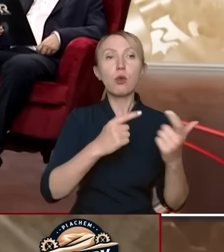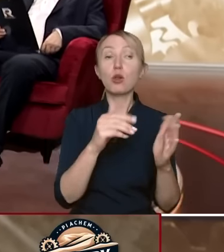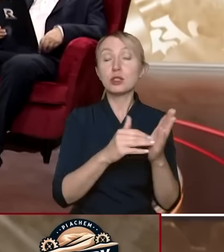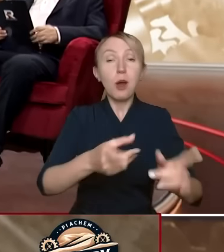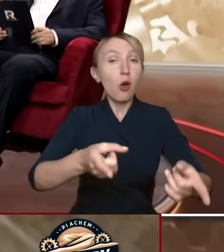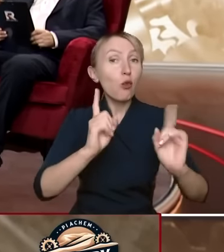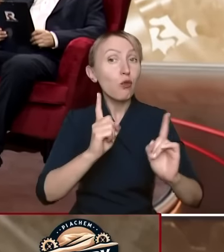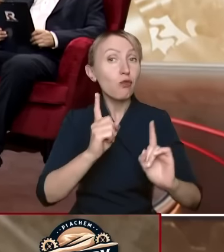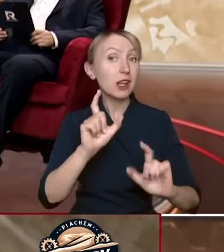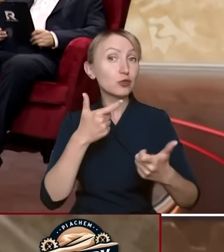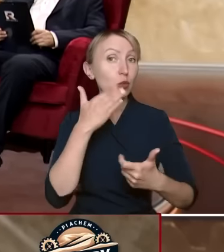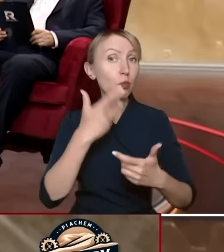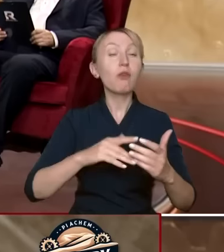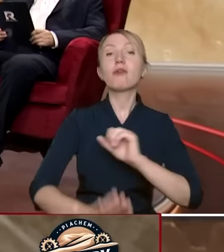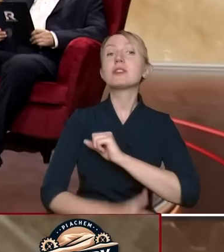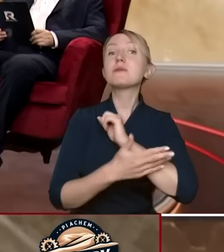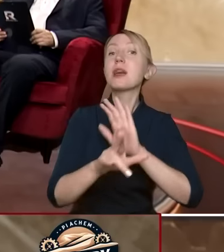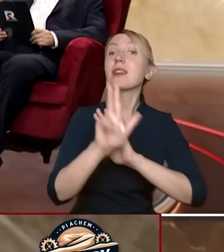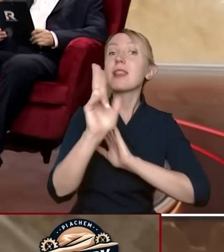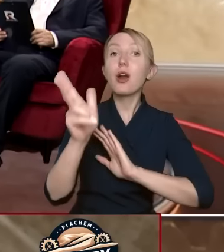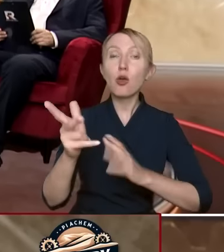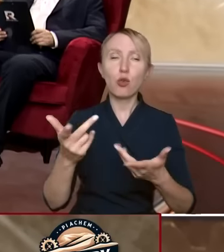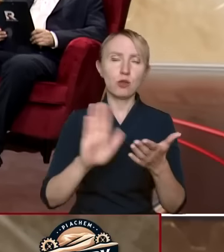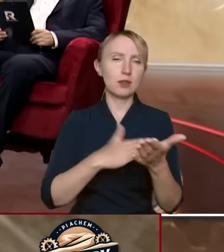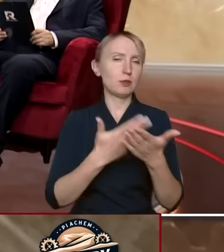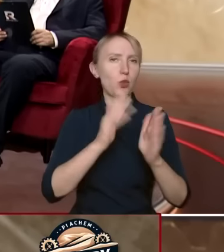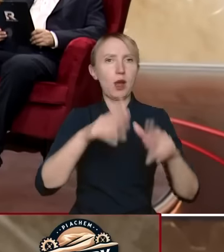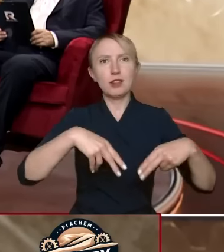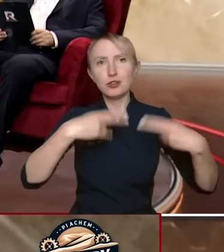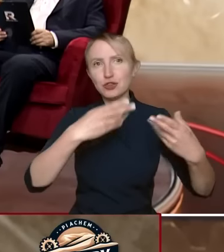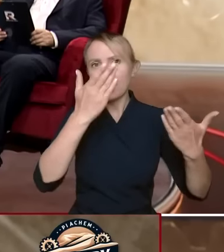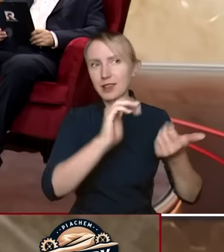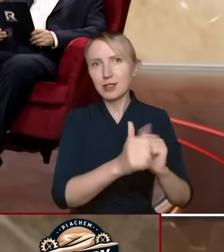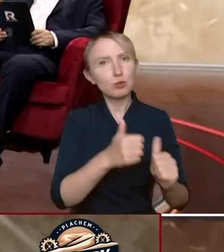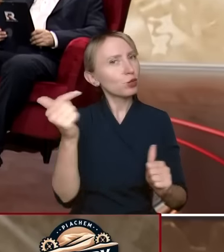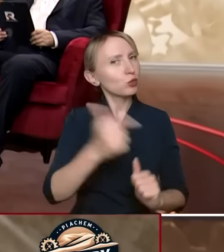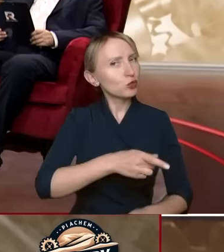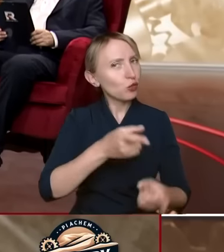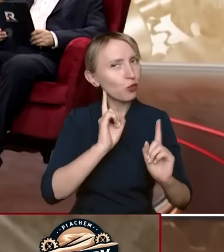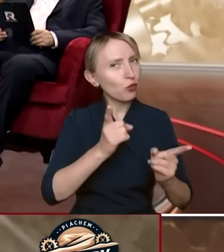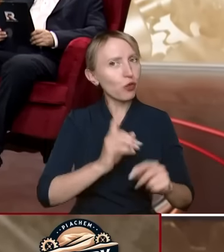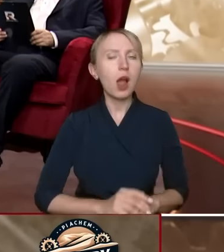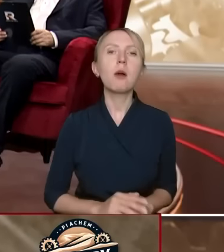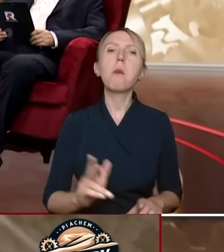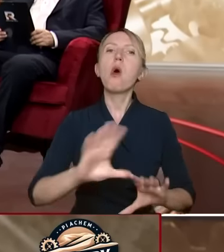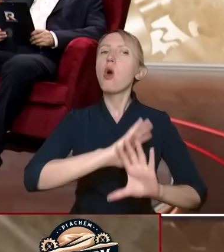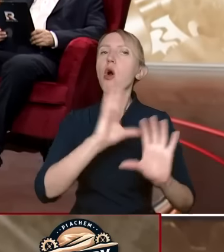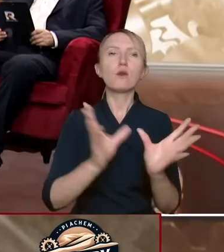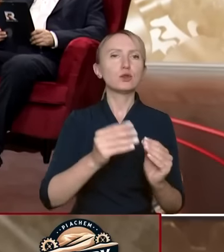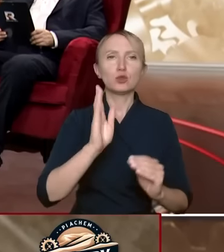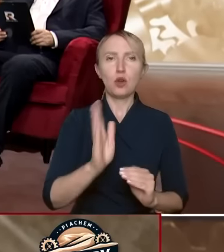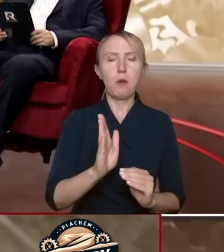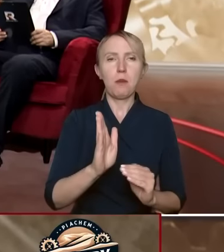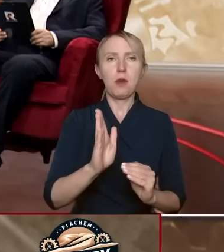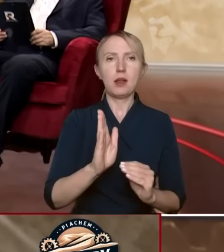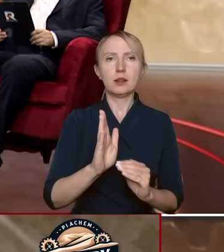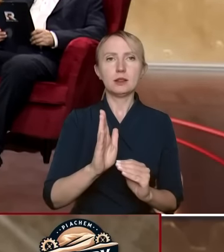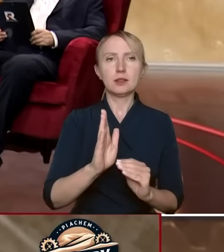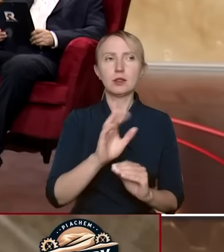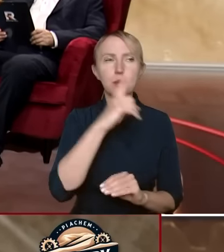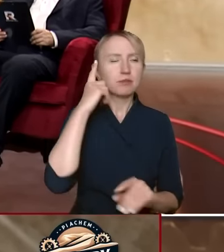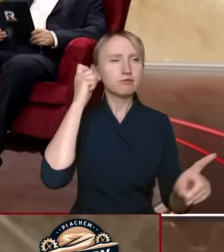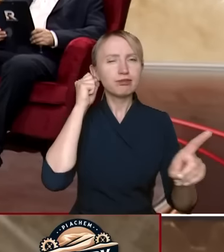się popiera, nawet jeżeli to jest dziennikarz sportowy, to trzeba uważać, bo wszystko zostanie